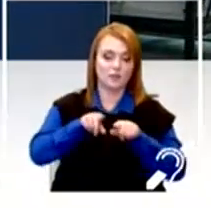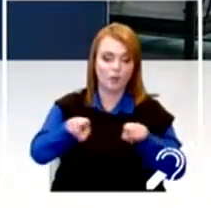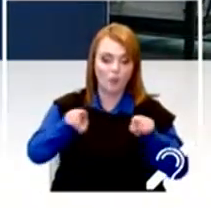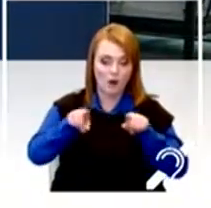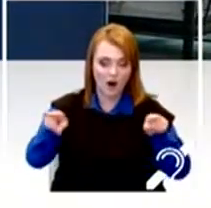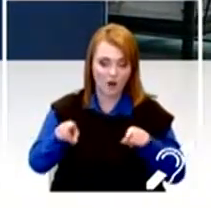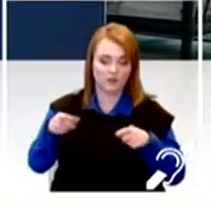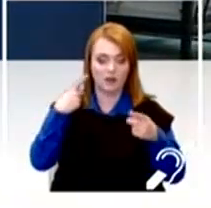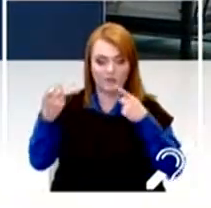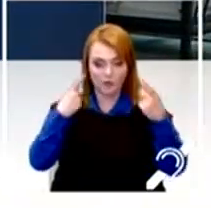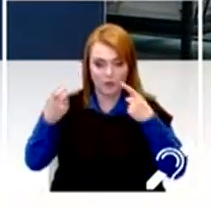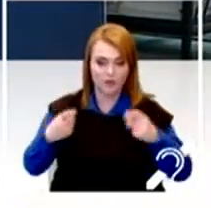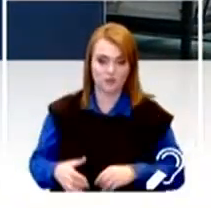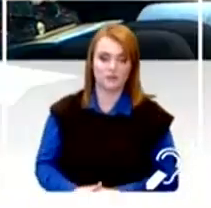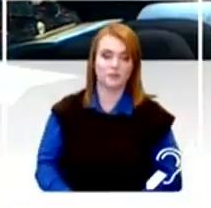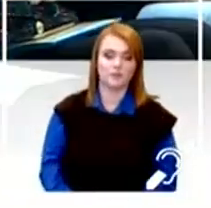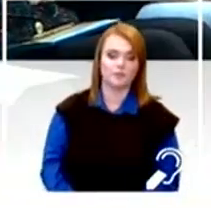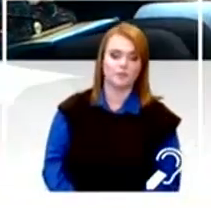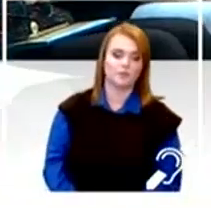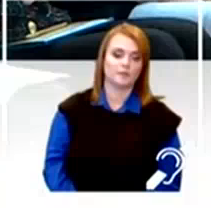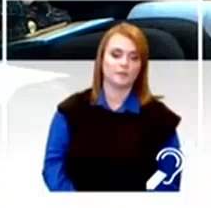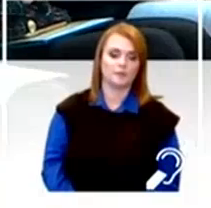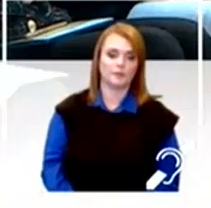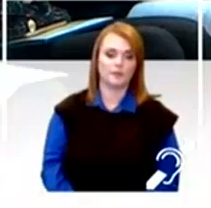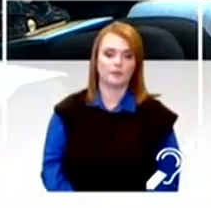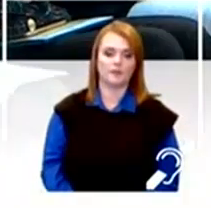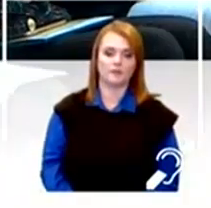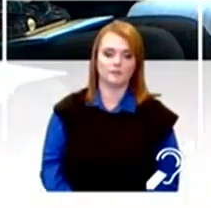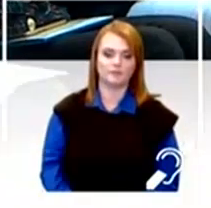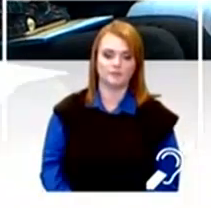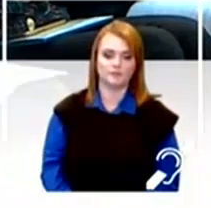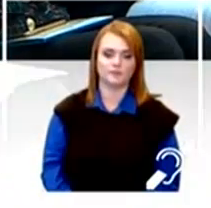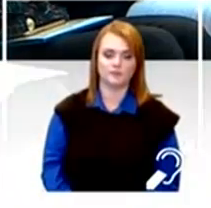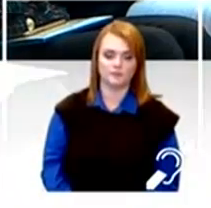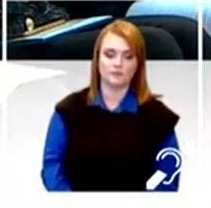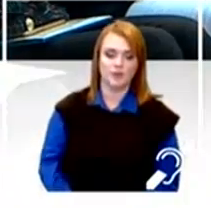A fost implementat de Platforma pentru Inițiative de Securitate și Apărare cu